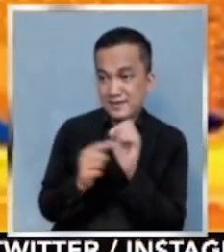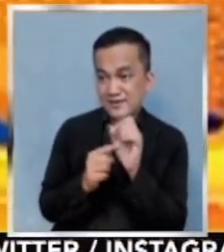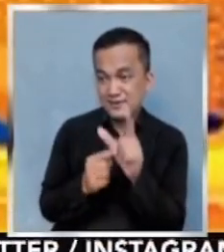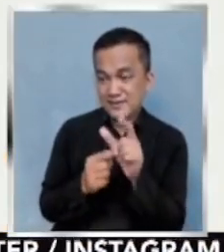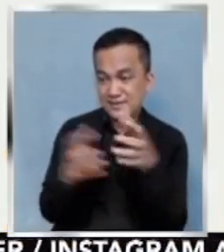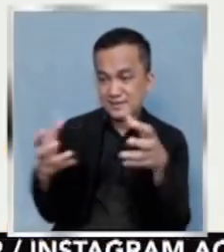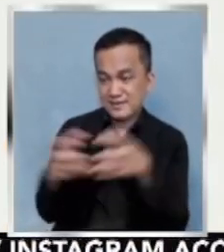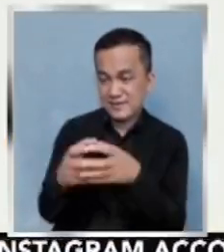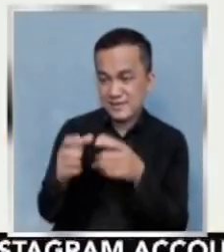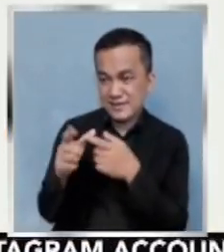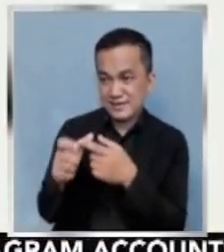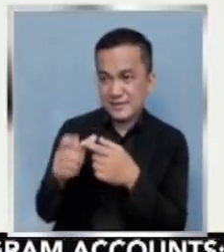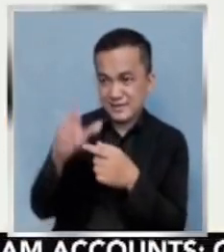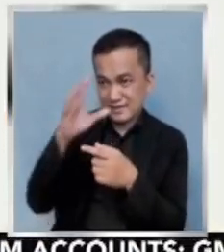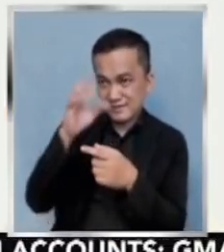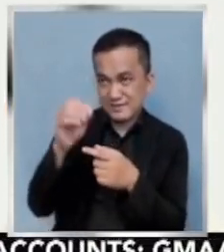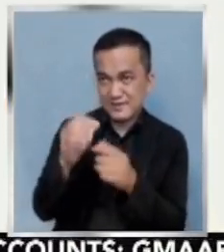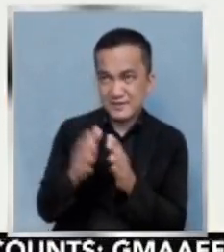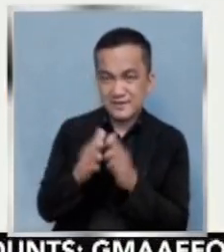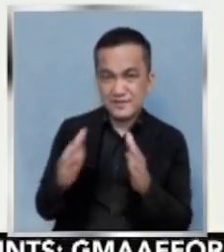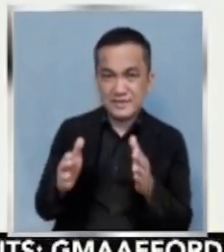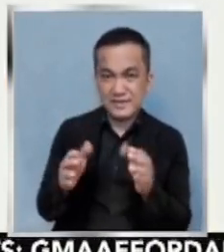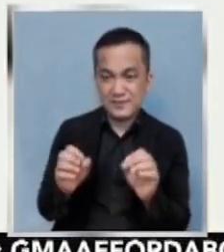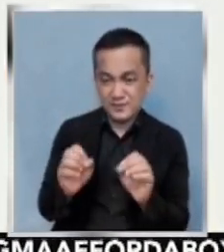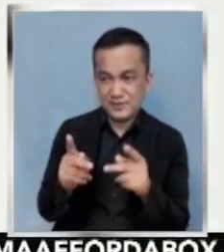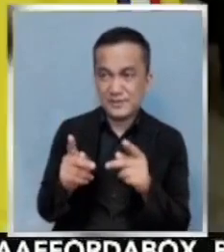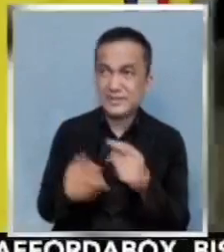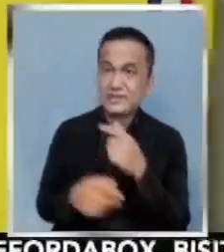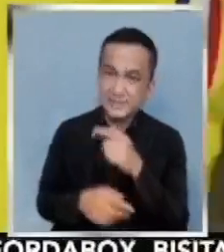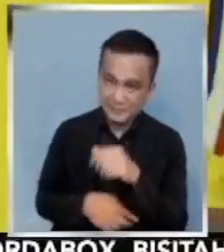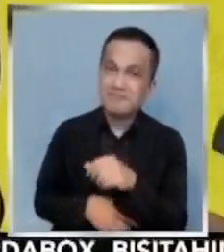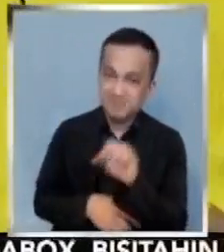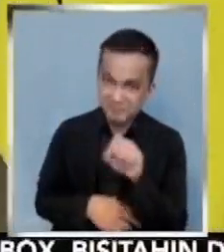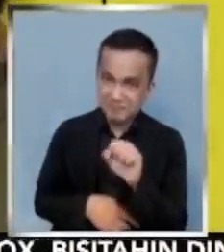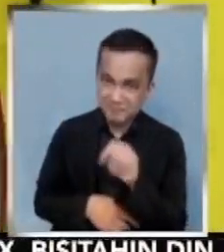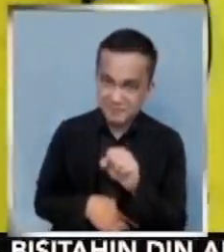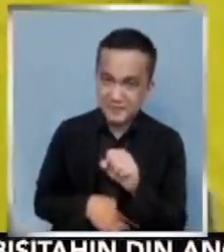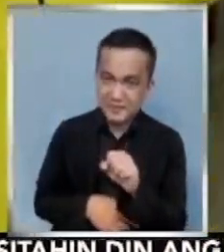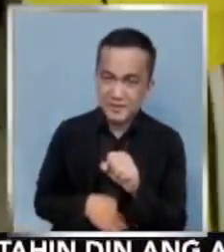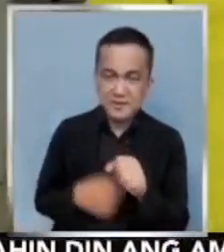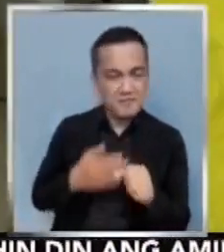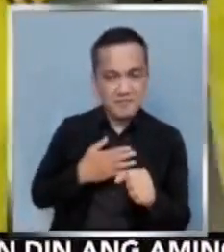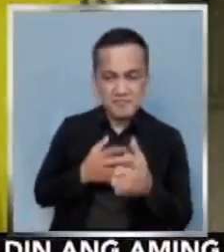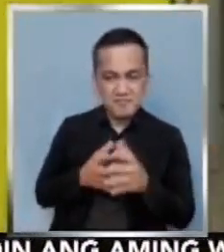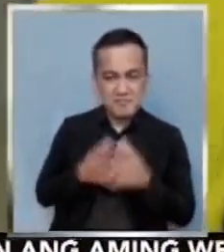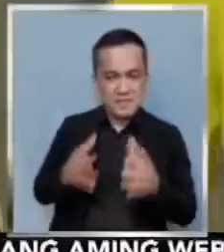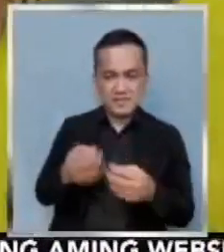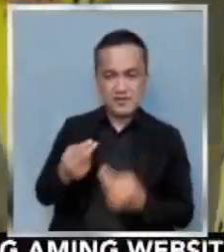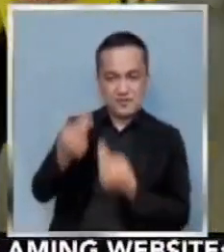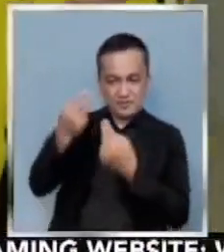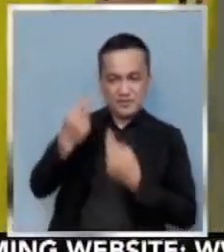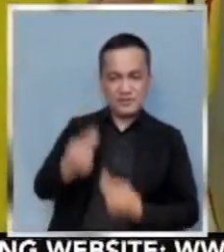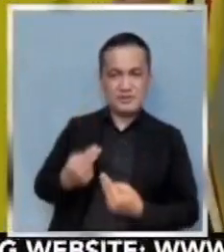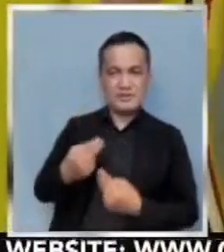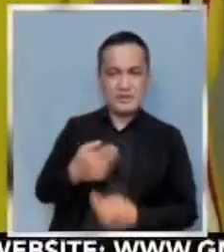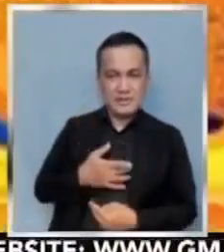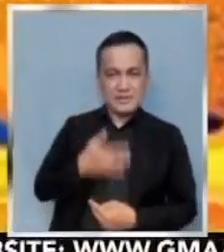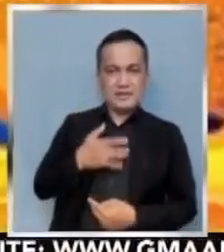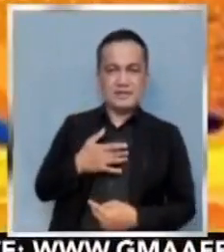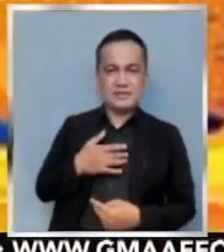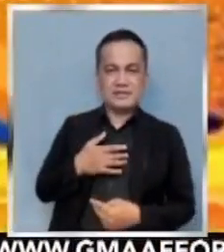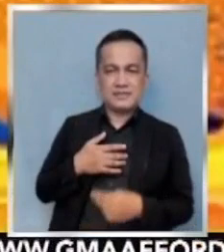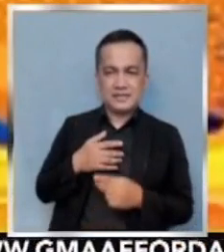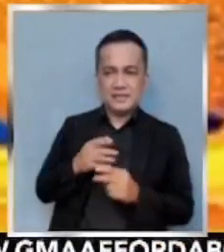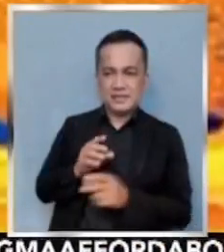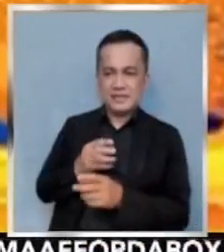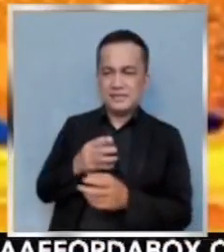Man. Napakalaking opportunity po. And sobrang honored kami na kabilang kami sa mga napiling host